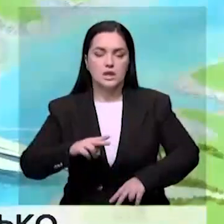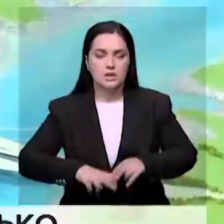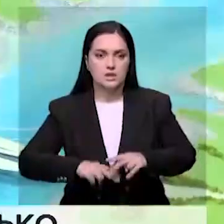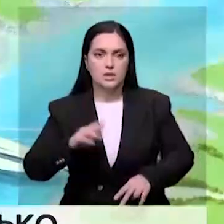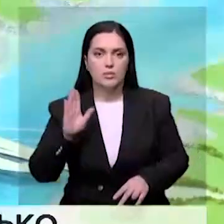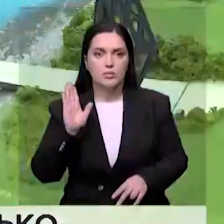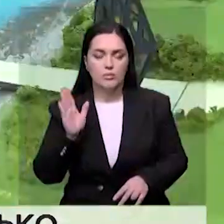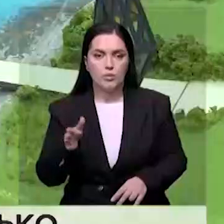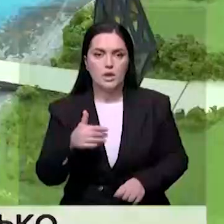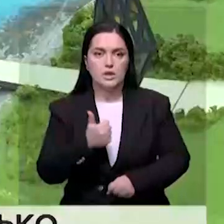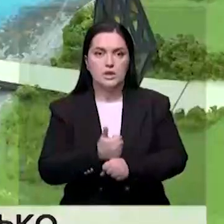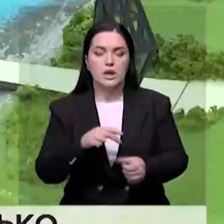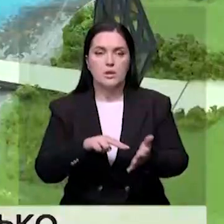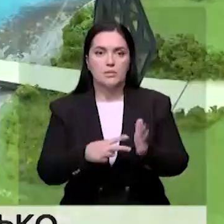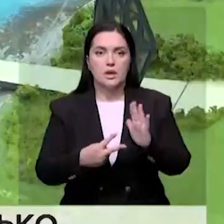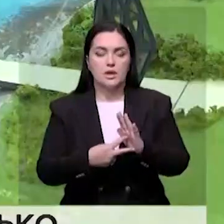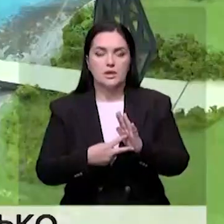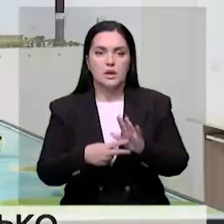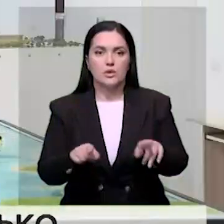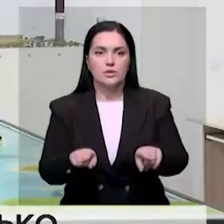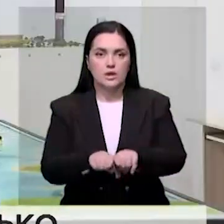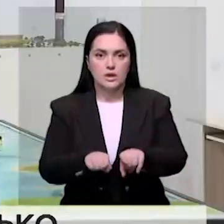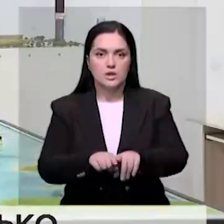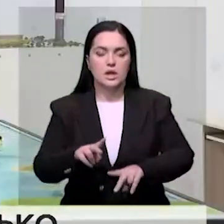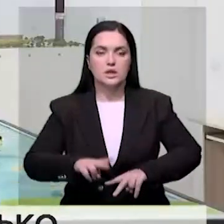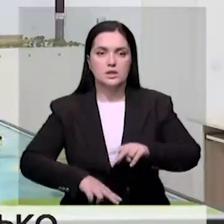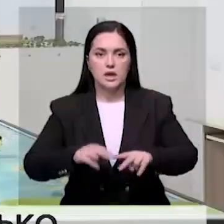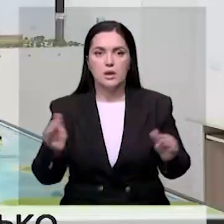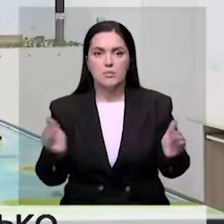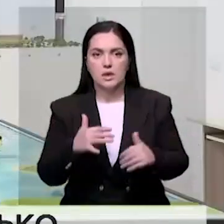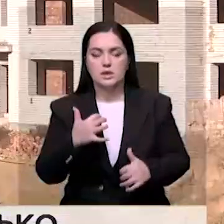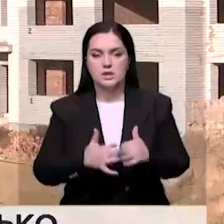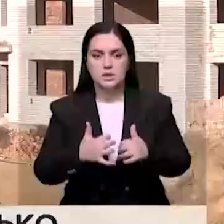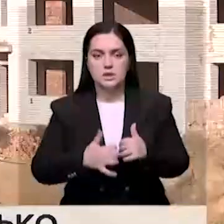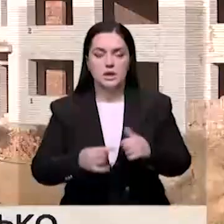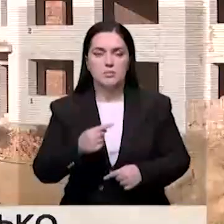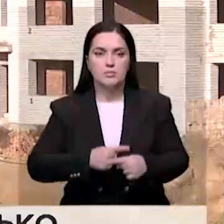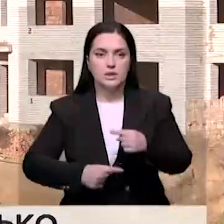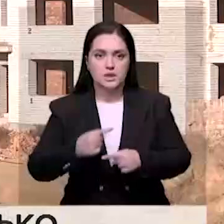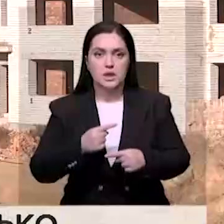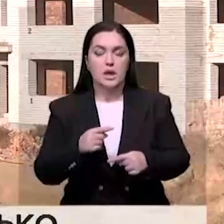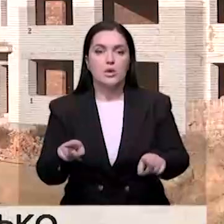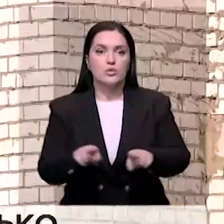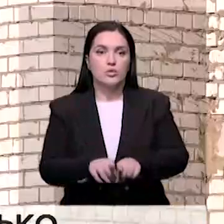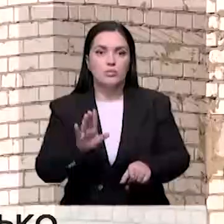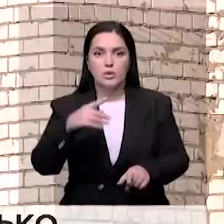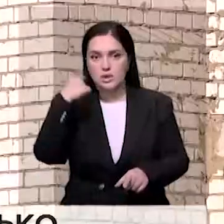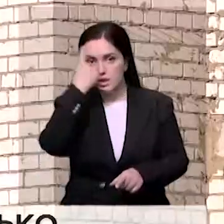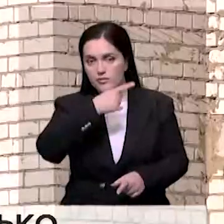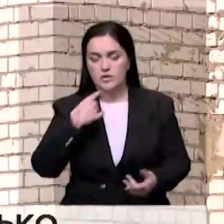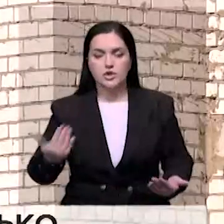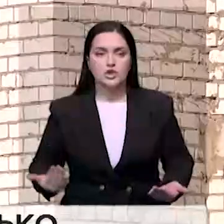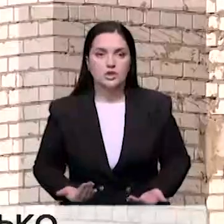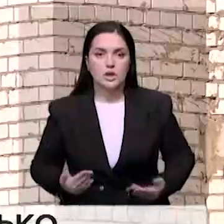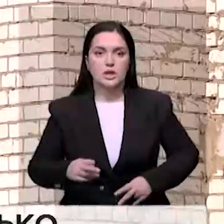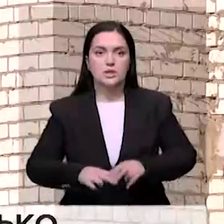объектов. Генеральным планом также предусмотрено строительство объектов малого и среднего бизнеса. Помимо этого идет индивидуальное жилищное